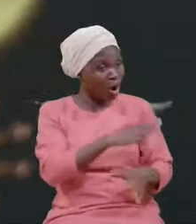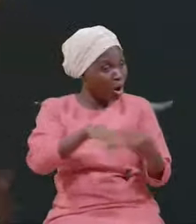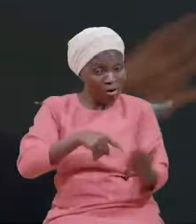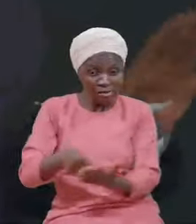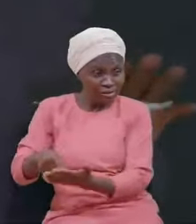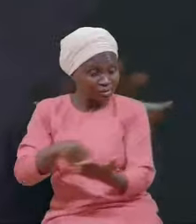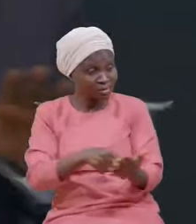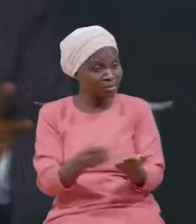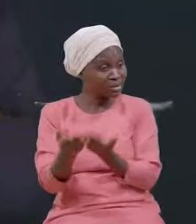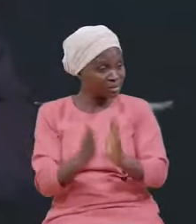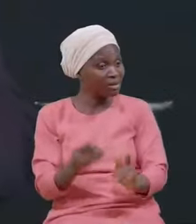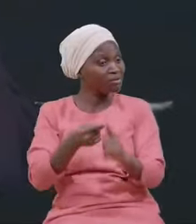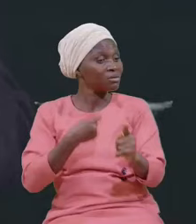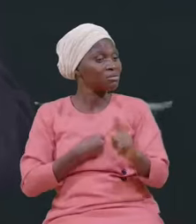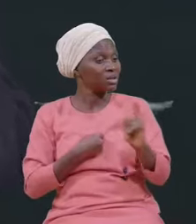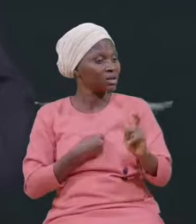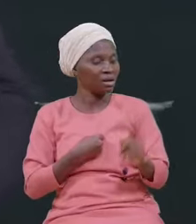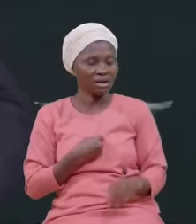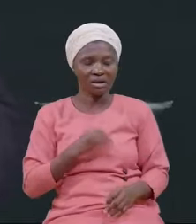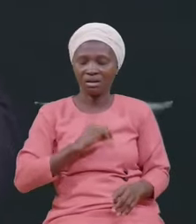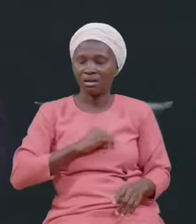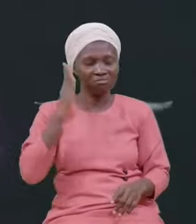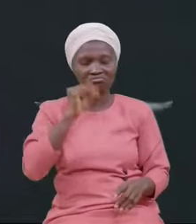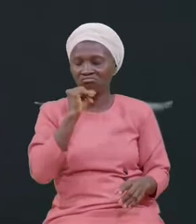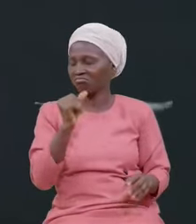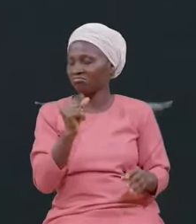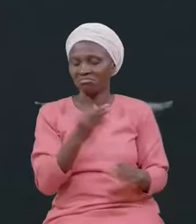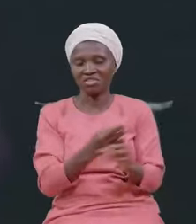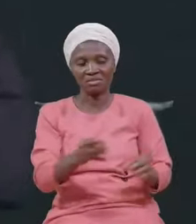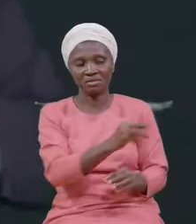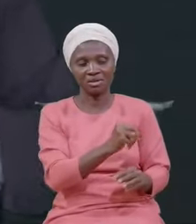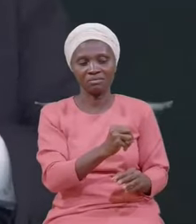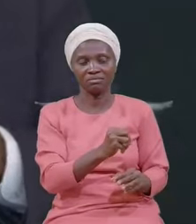serviteurs. Je ne veux pas les libérer. Moïse a dit,